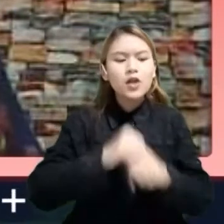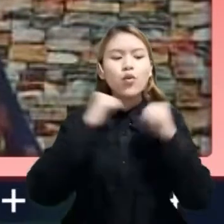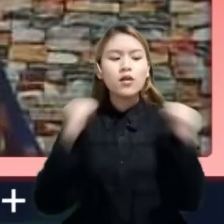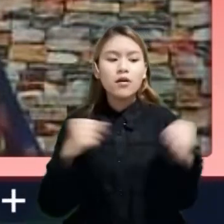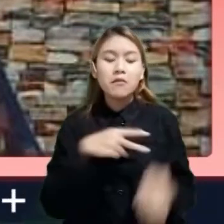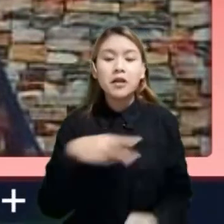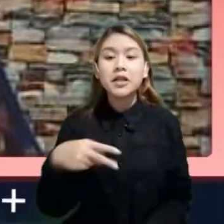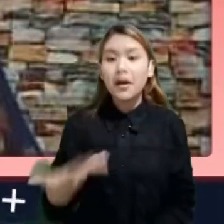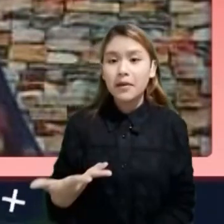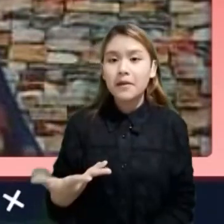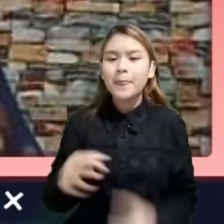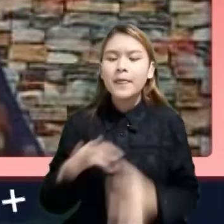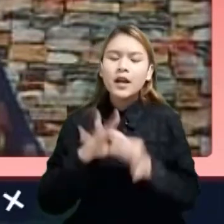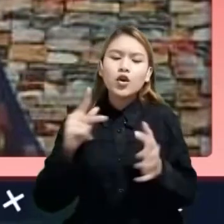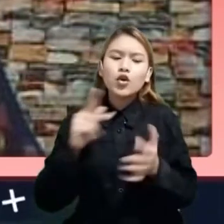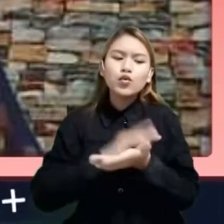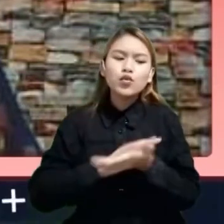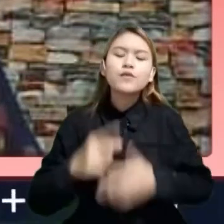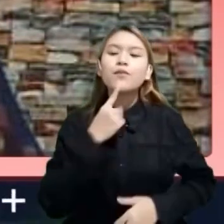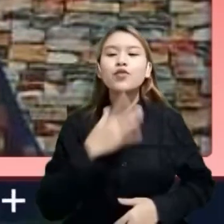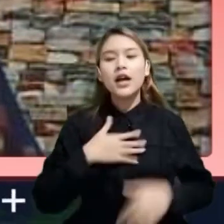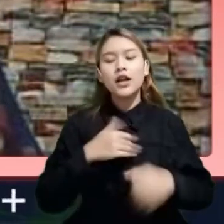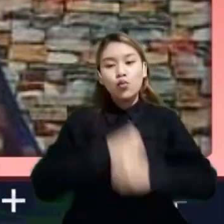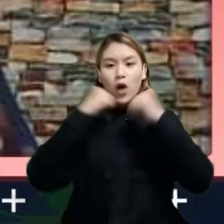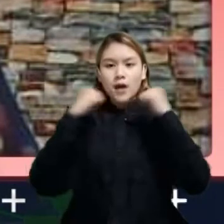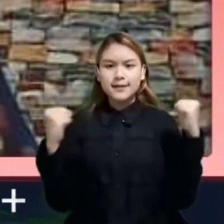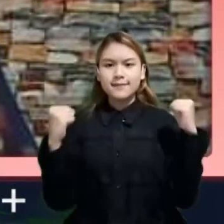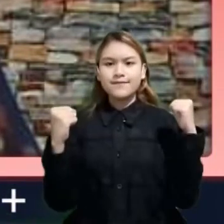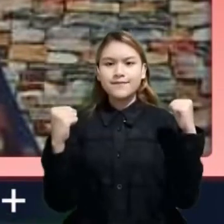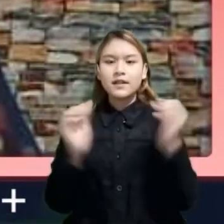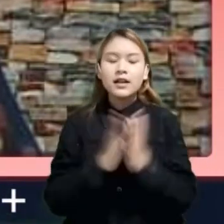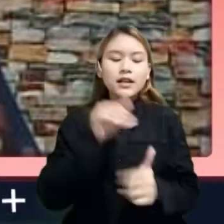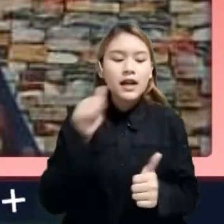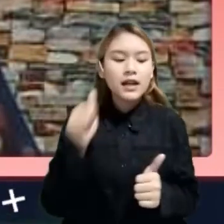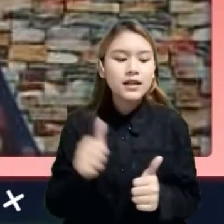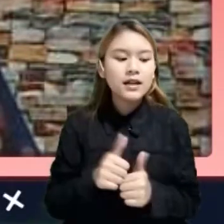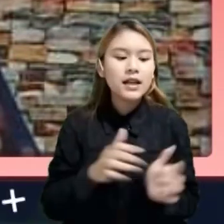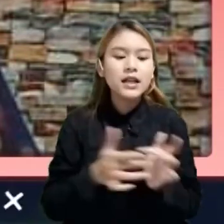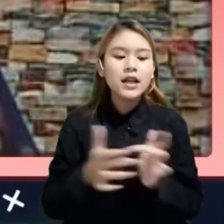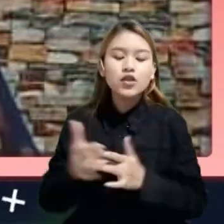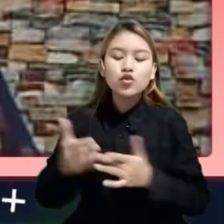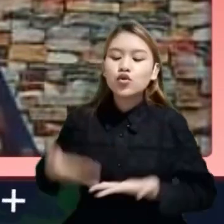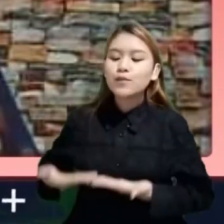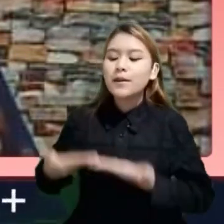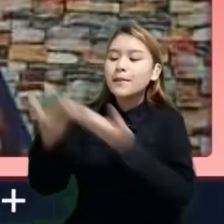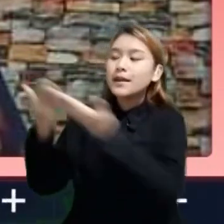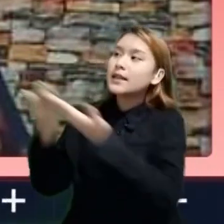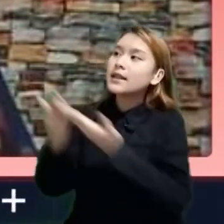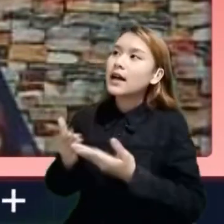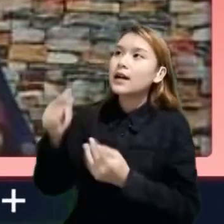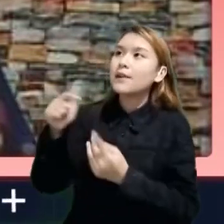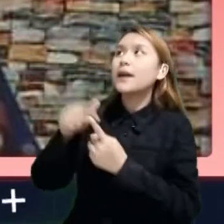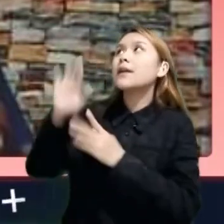Dia mempunyai kuasa, maka dengan Yesus meminta kepada Bapa untuk memberikan seorang penolong